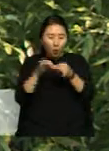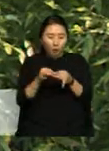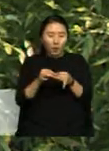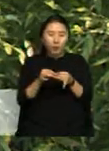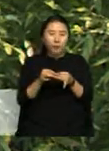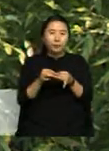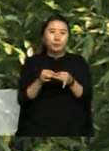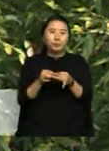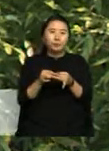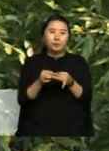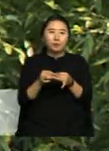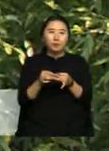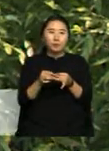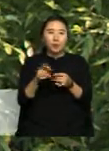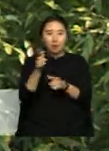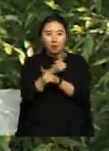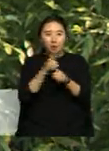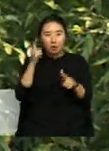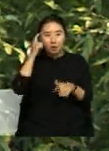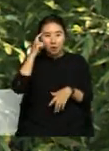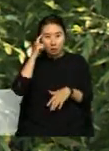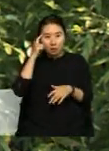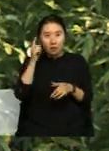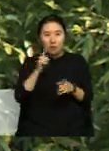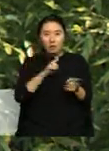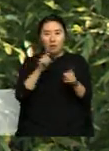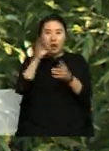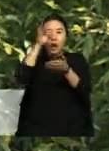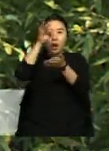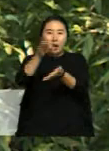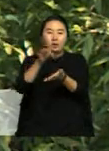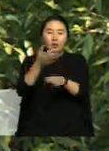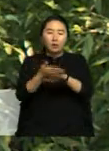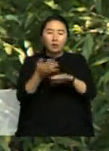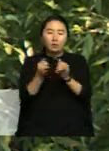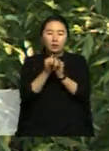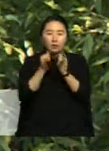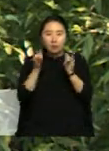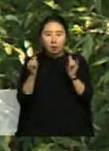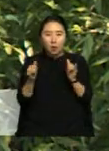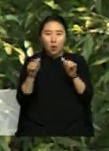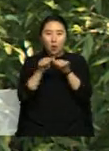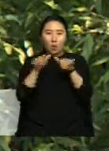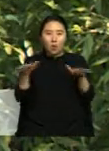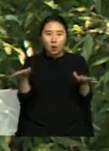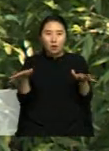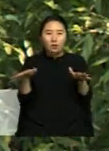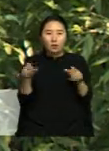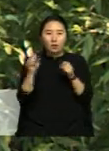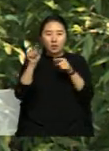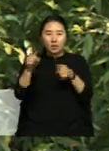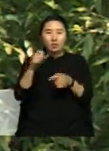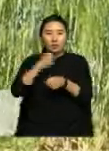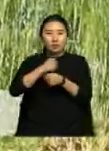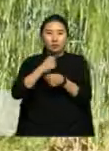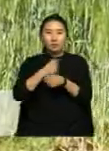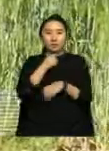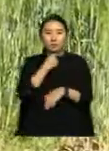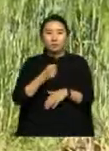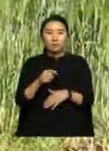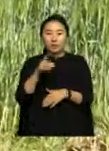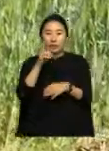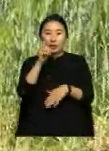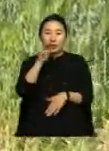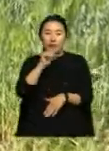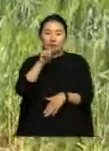공감되고 아 뭔가 인식이 된 그런데 이제 가치를 또 다른 분들에게 확산하는 그런 계기로 좀 사고 싶구요